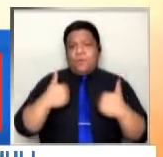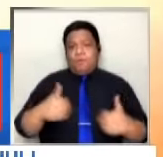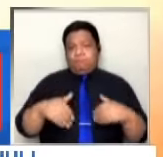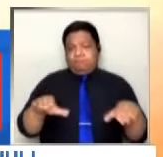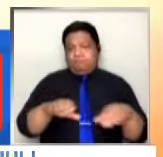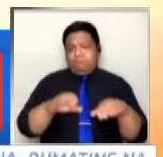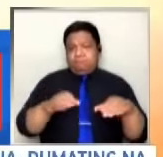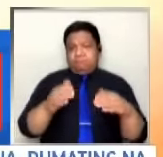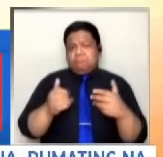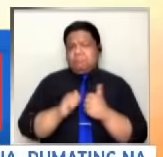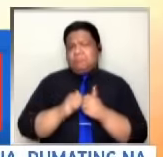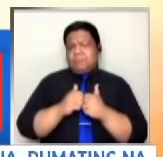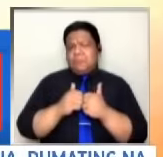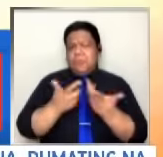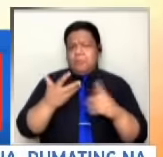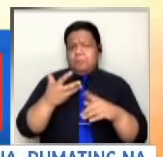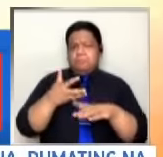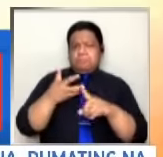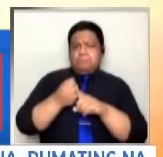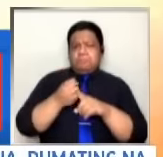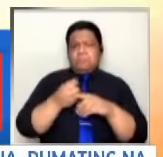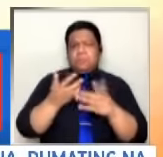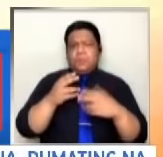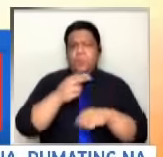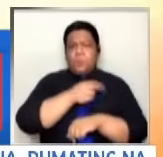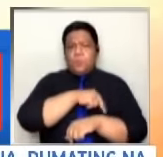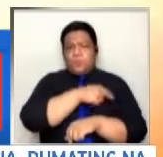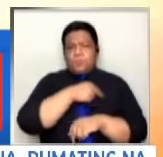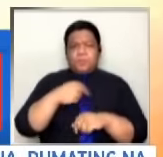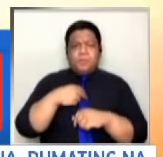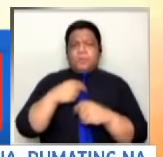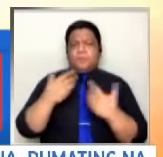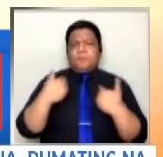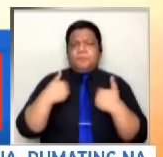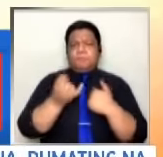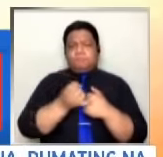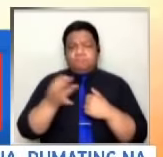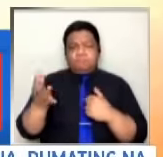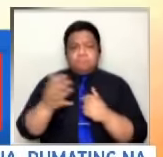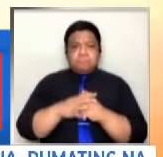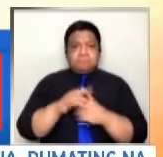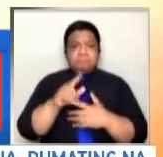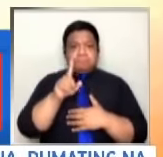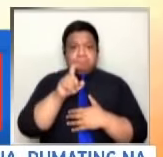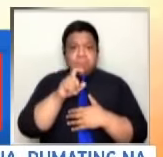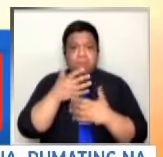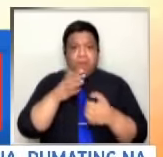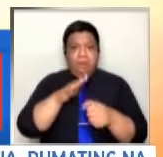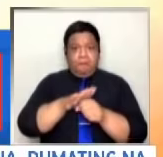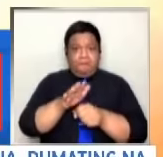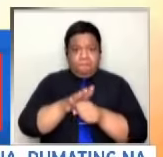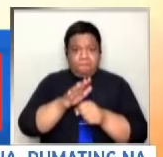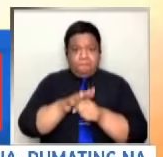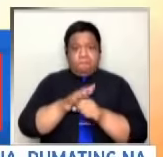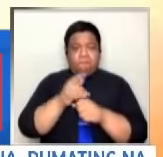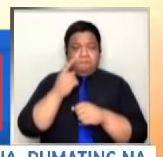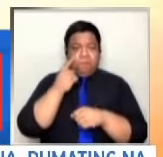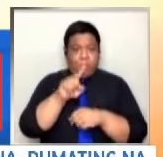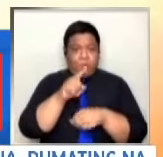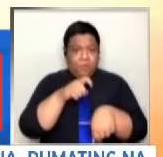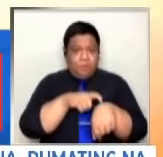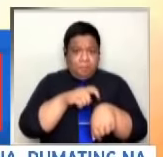magiging epekto sa mga ospital nito sa kapasidad po, ano? At ito ho ba ay sapat na kaya na time para masabi natin